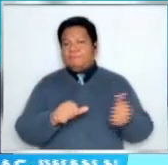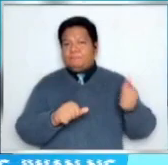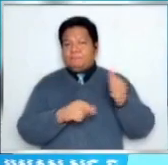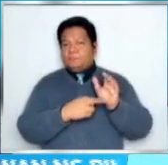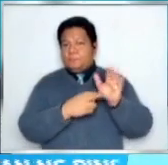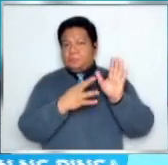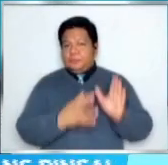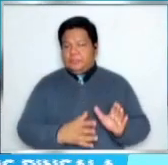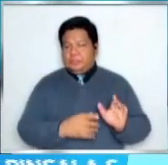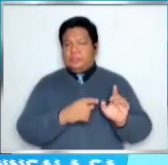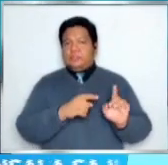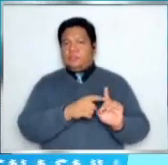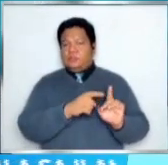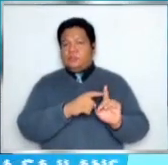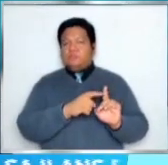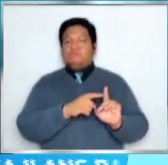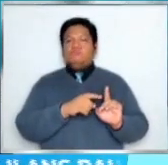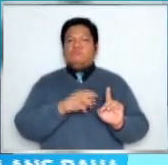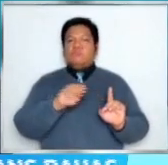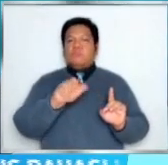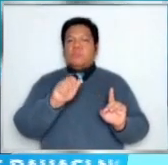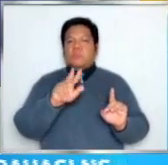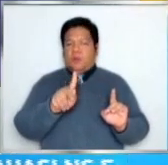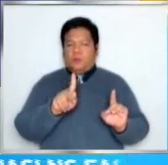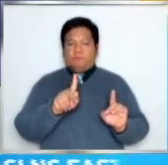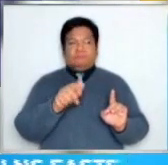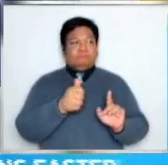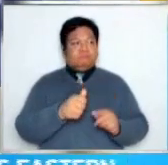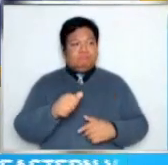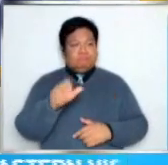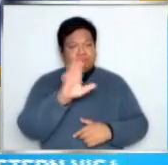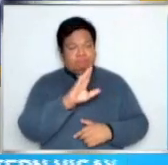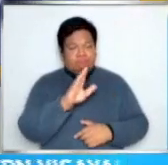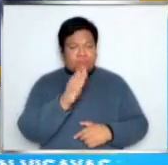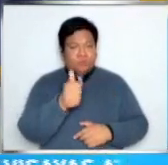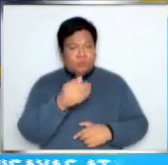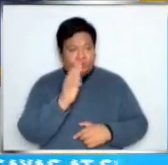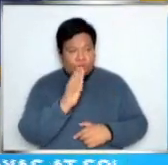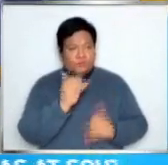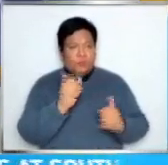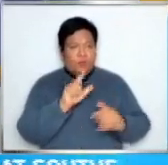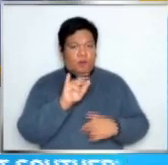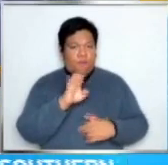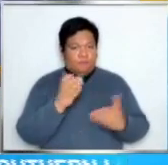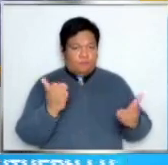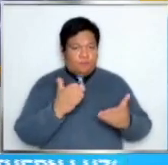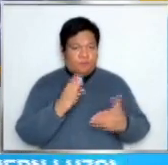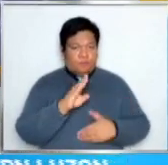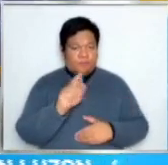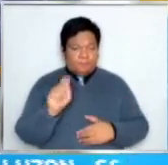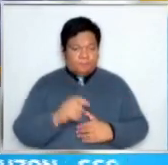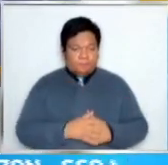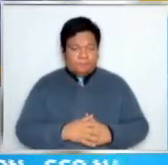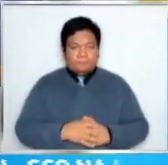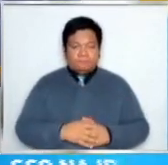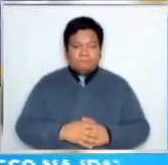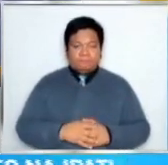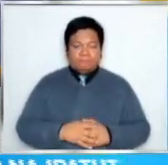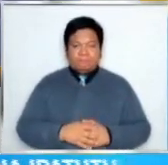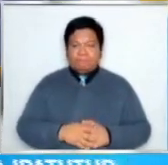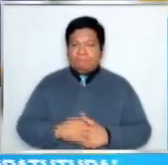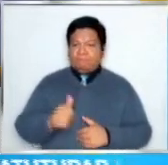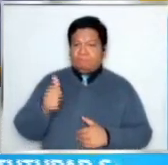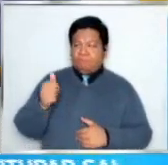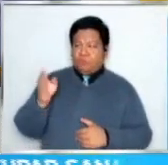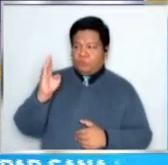live po kayo sa Balitang Hali. Sir Rafi, magandang tanghali po at sa kay Ma'am Magandang tanghali din si po